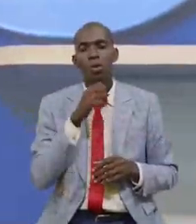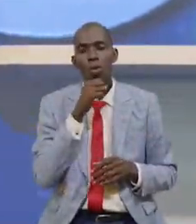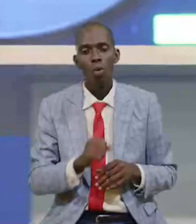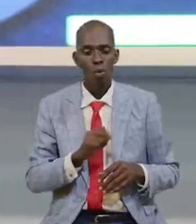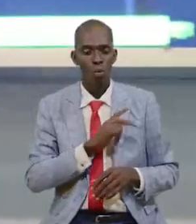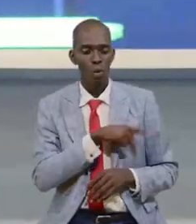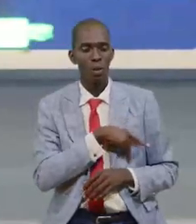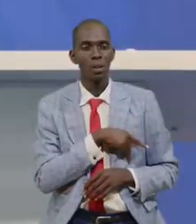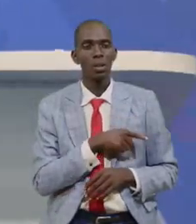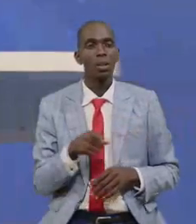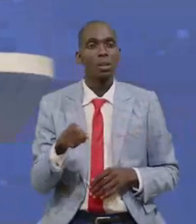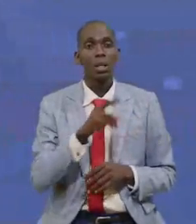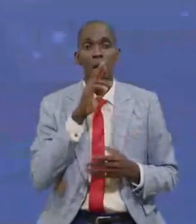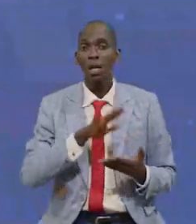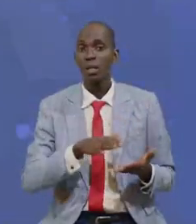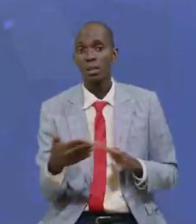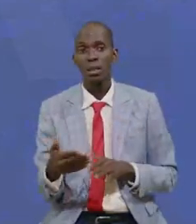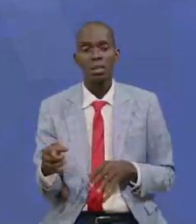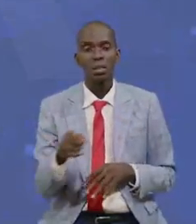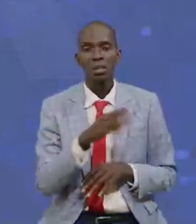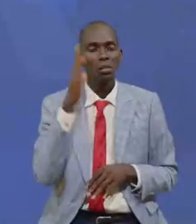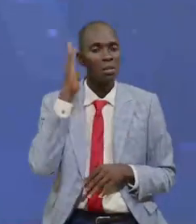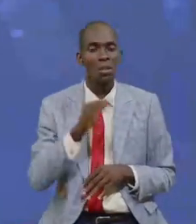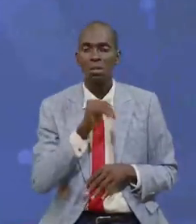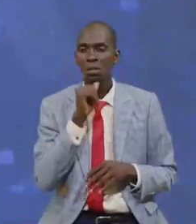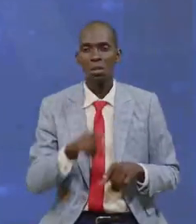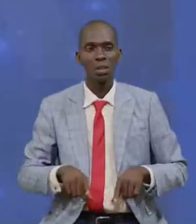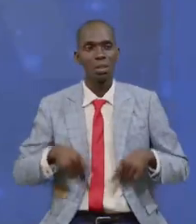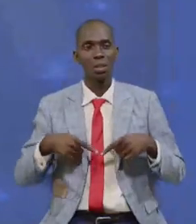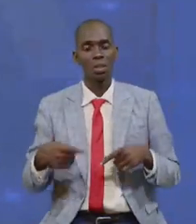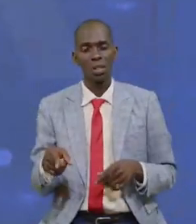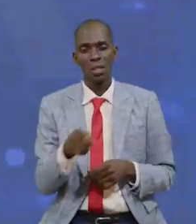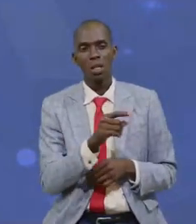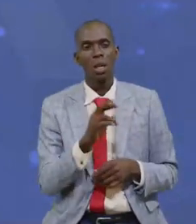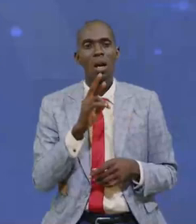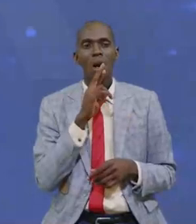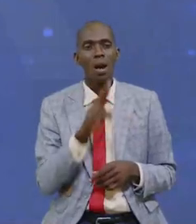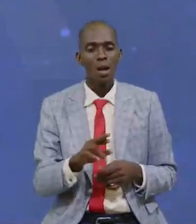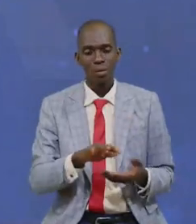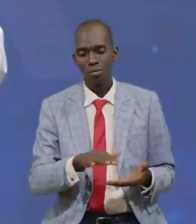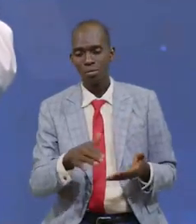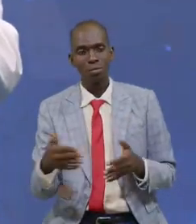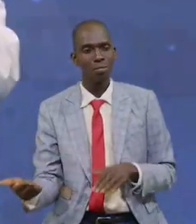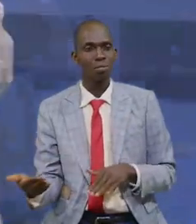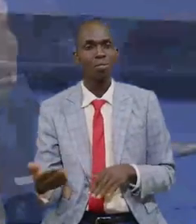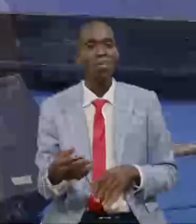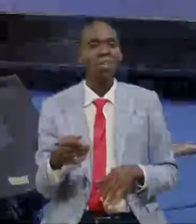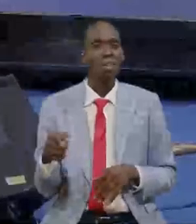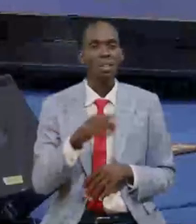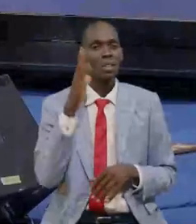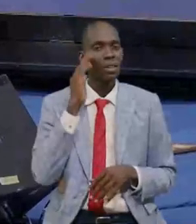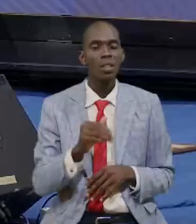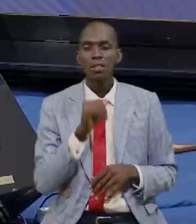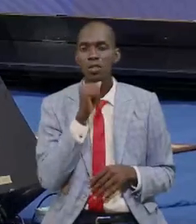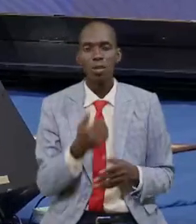sont morts ne revivront pas. Des ombres ne se relèveront